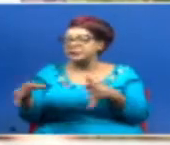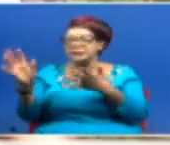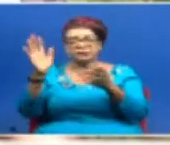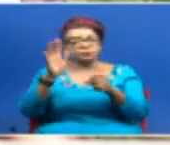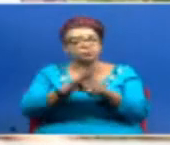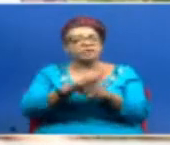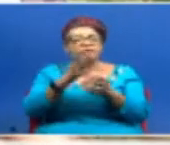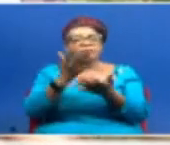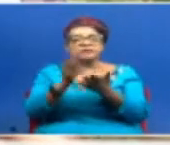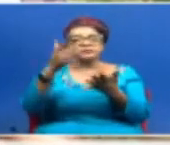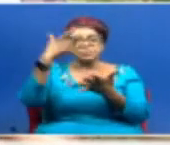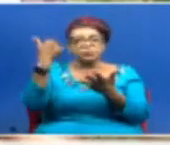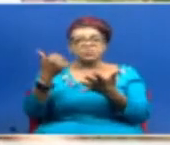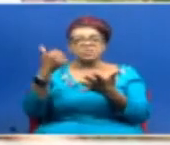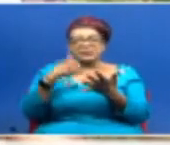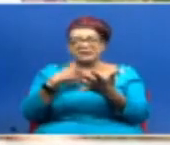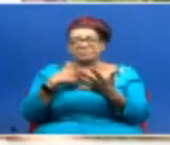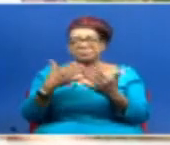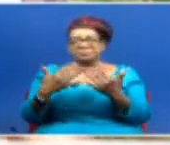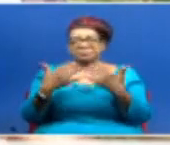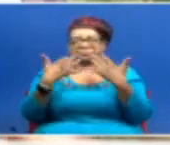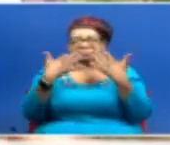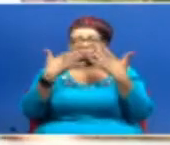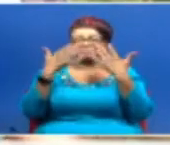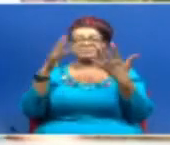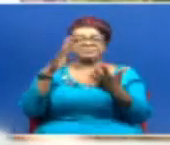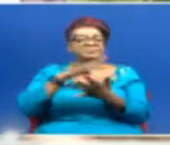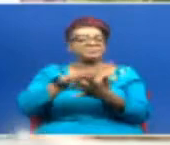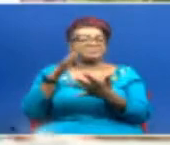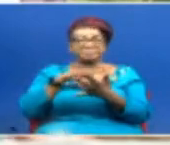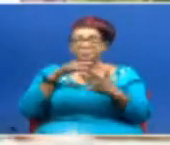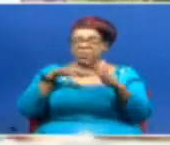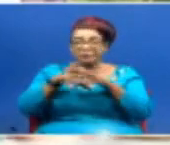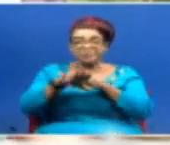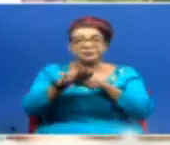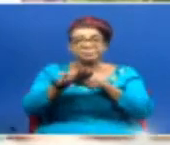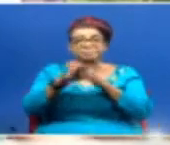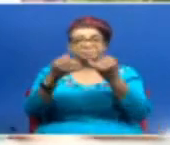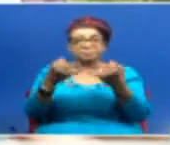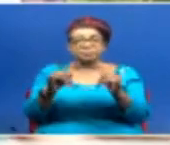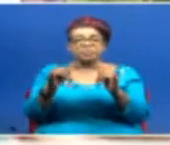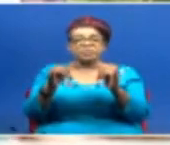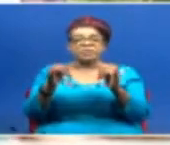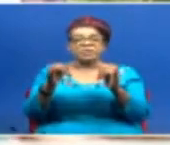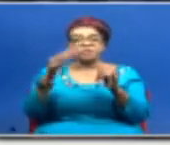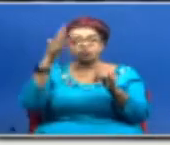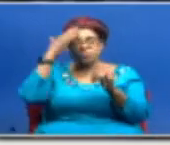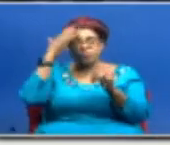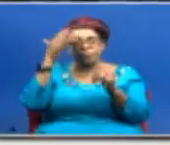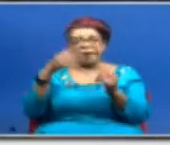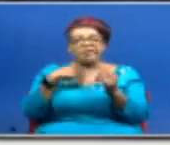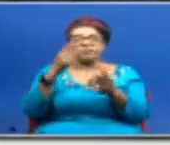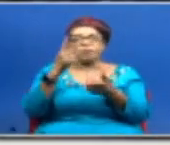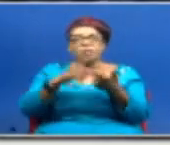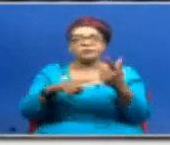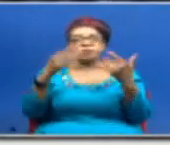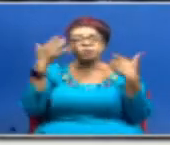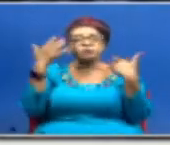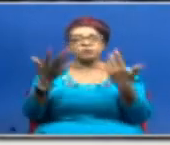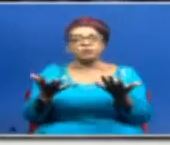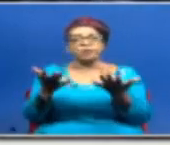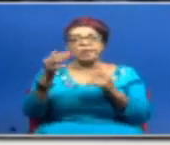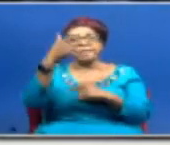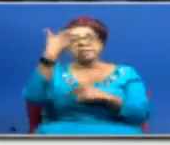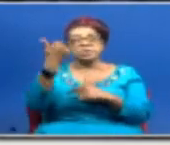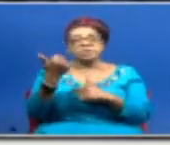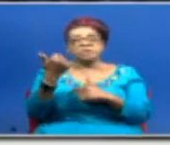harufu mbaya ambayo inatokea. Kwa boma zetu hata ukiingia kujaribu kuangalia ni nini iko kwa hiyo maji, ujui ni nini. Kwa sababu